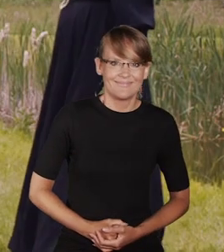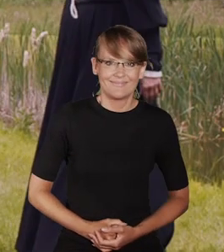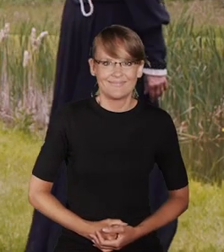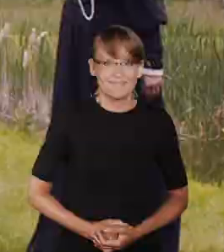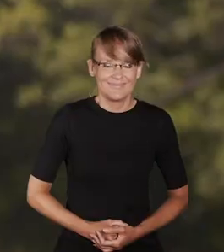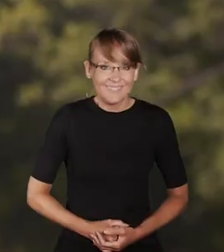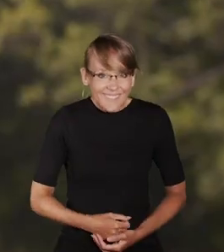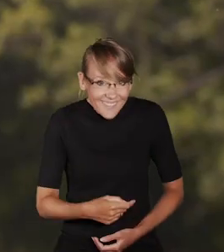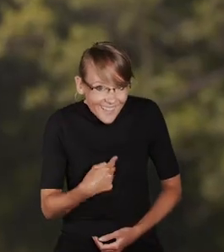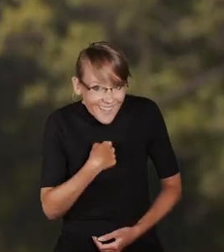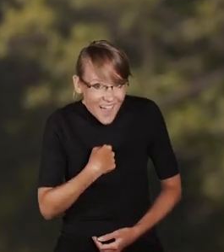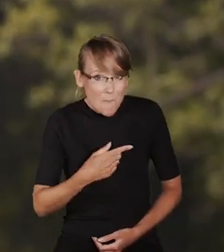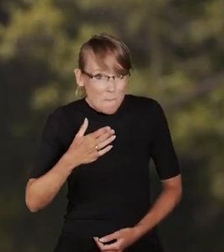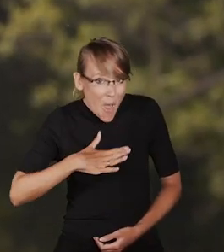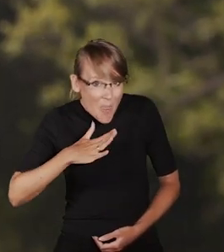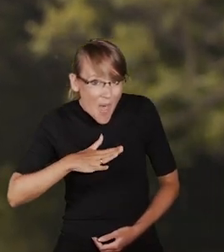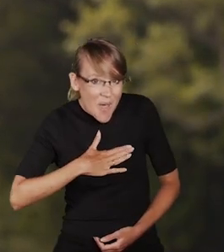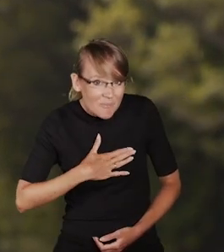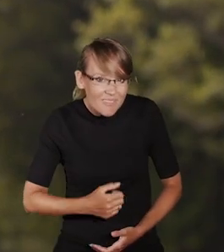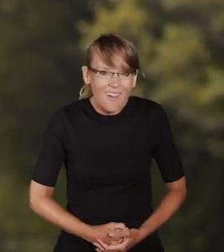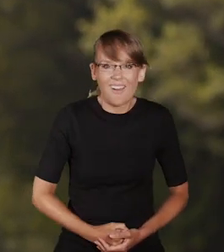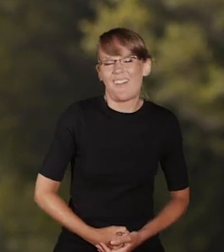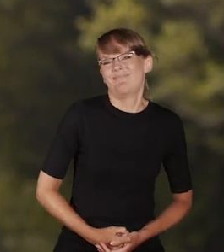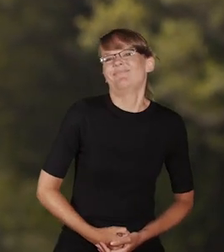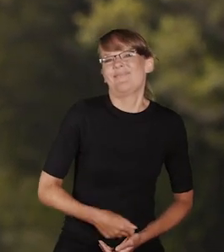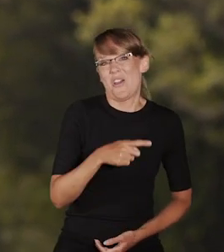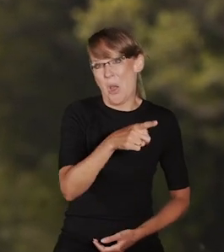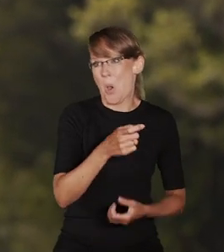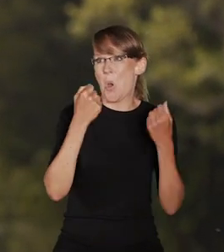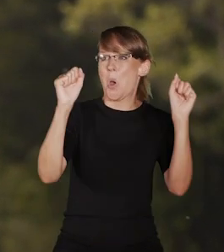Proszę wyjść. Niech pani mnie wysłucha.